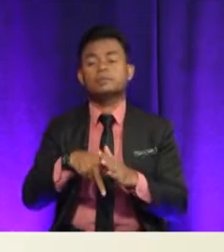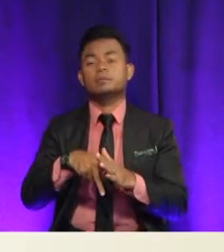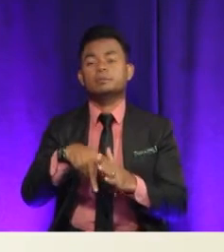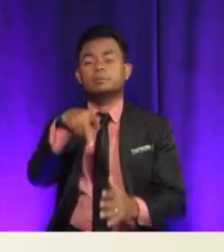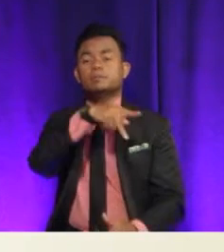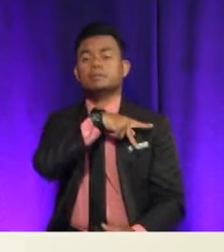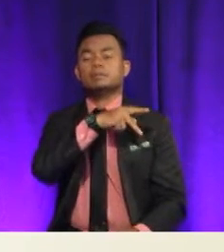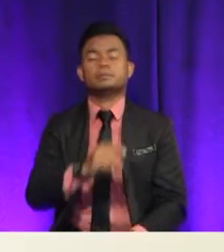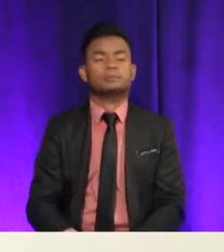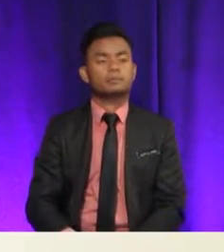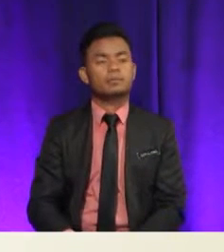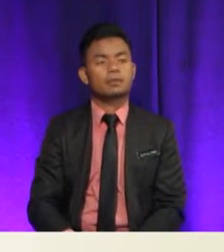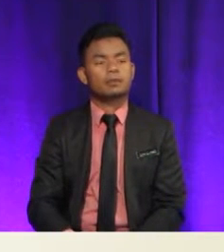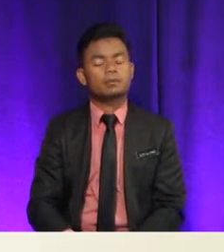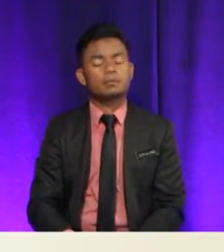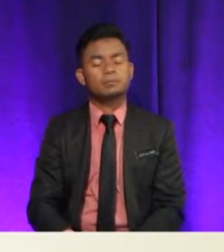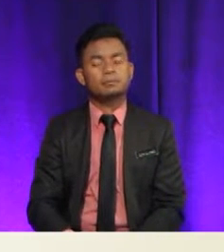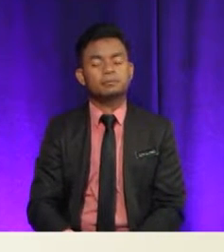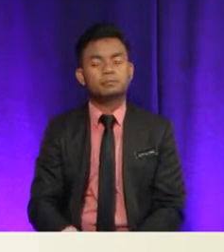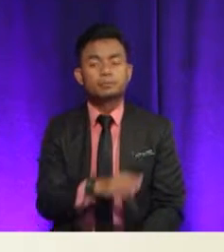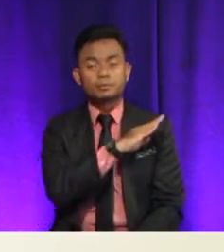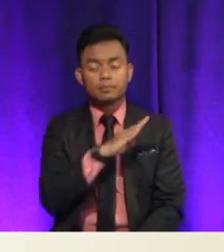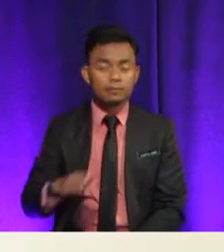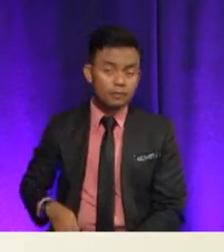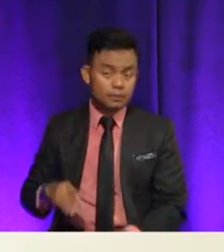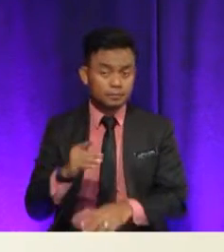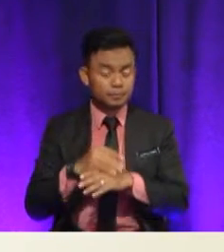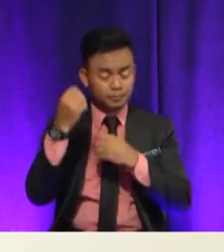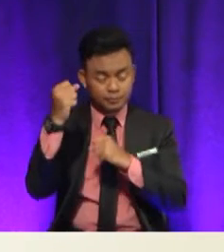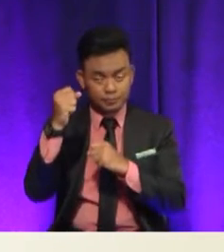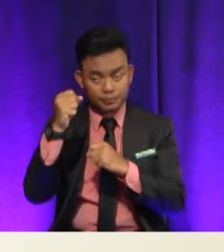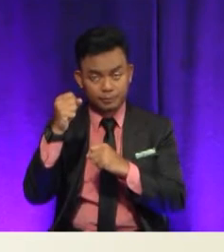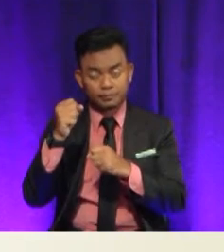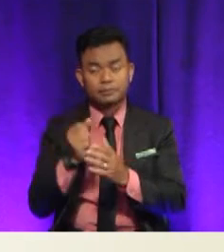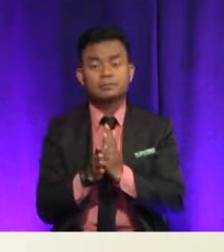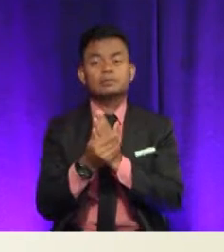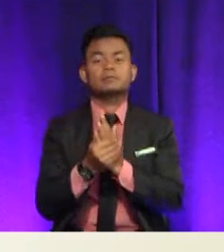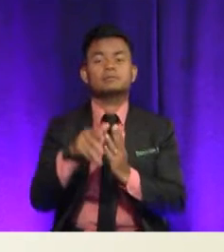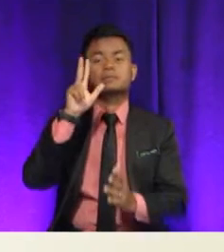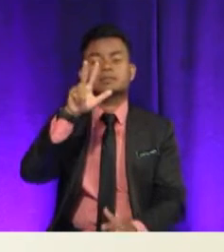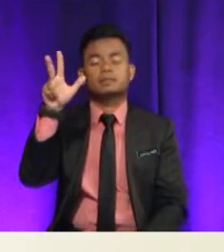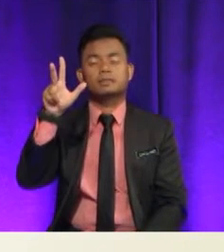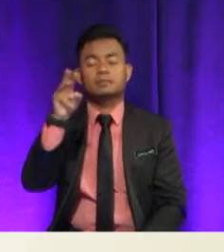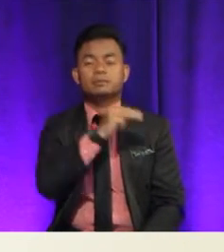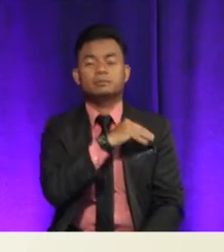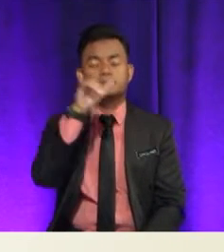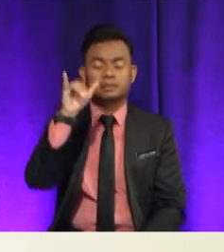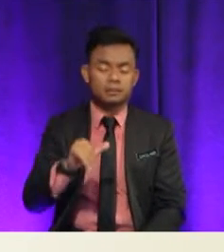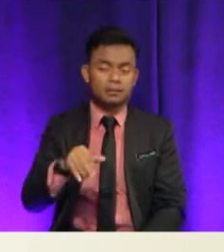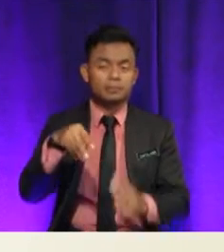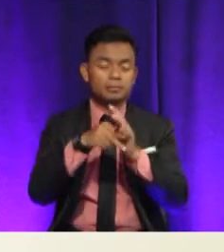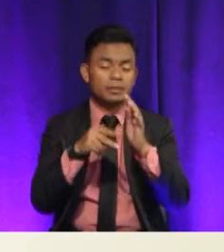uraiannya adalah Baginda ditaati oleh ketiga ketiga menteri yang patuh ataupun